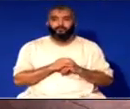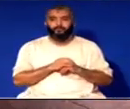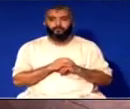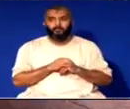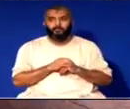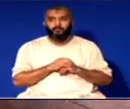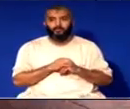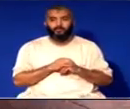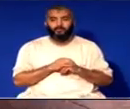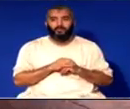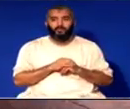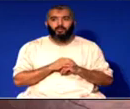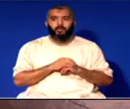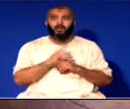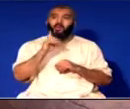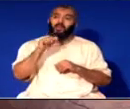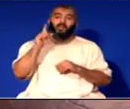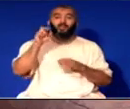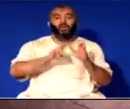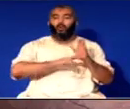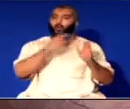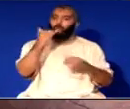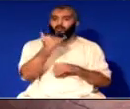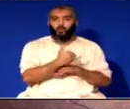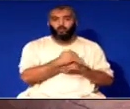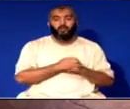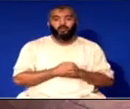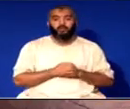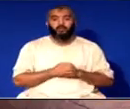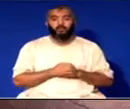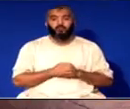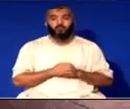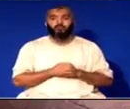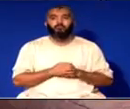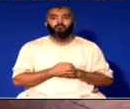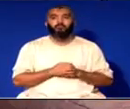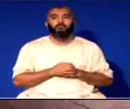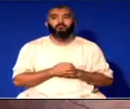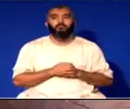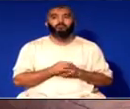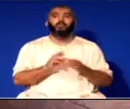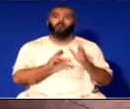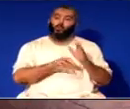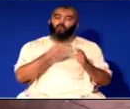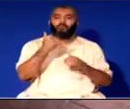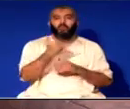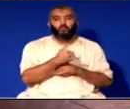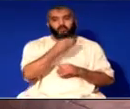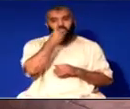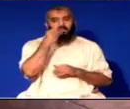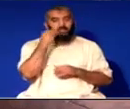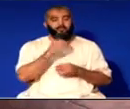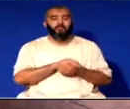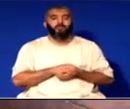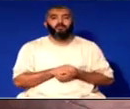أذن سمعت الأذان، في هذه الحالة هي تعيد يومها، هذاك اليوم تعاود وتردو، وعندها